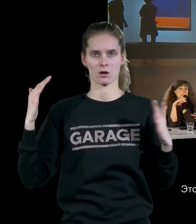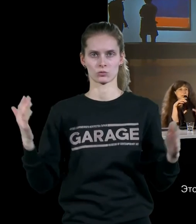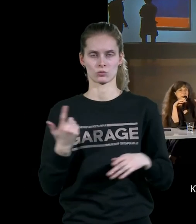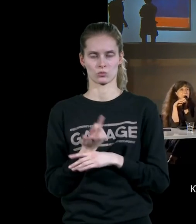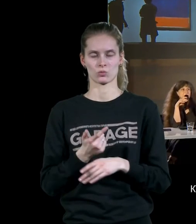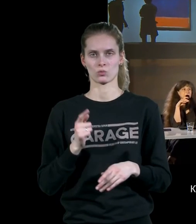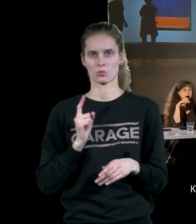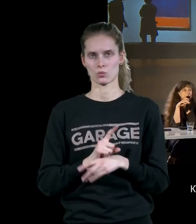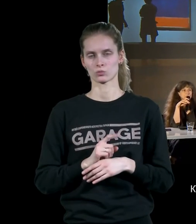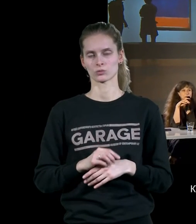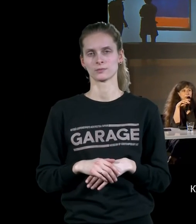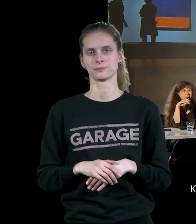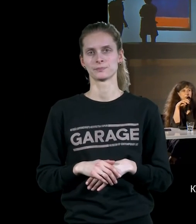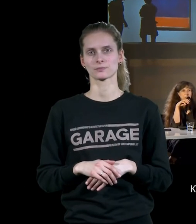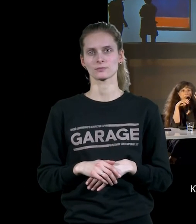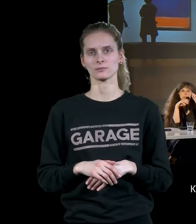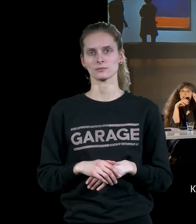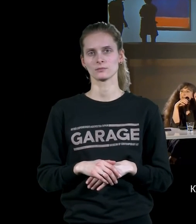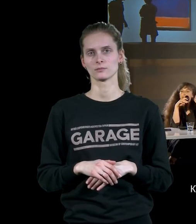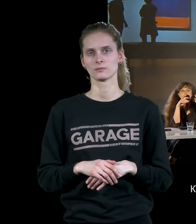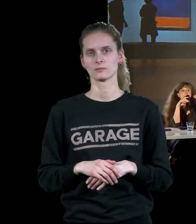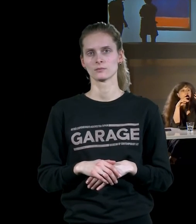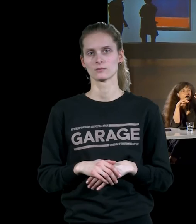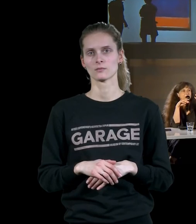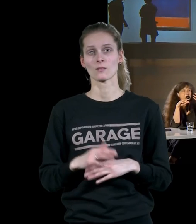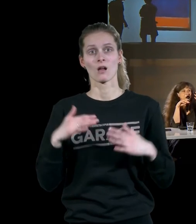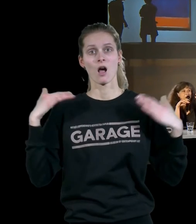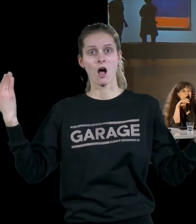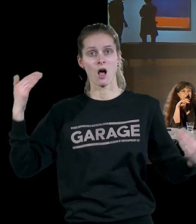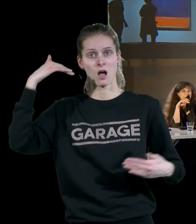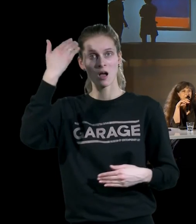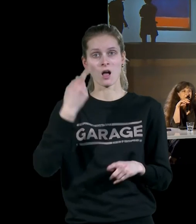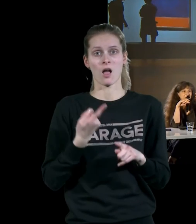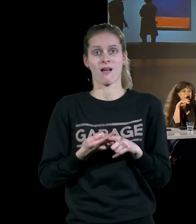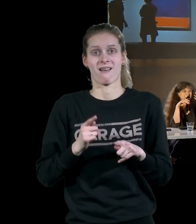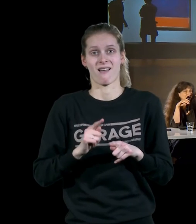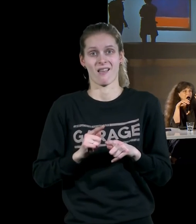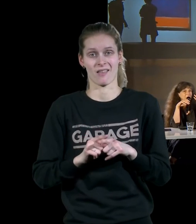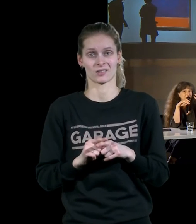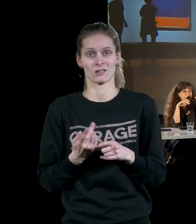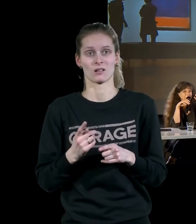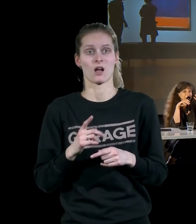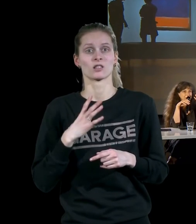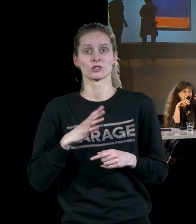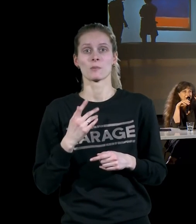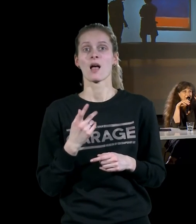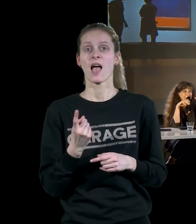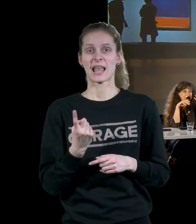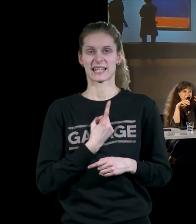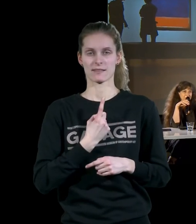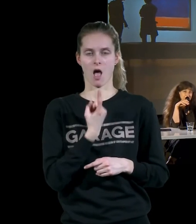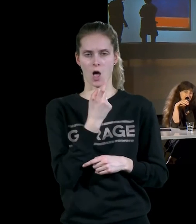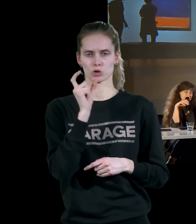искусстве, когда возникает огромный формат полотна, это значит, что эта картина предназначена не для индивидуального созерцания, а